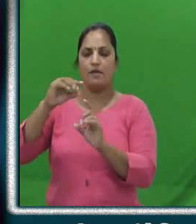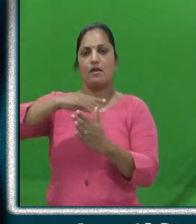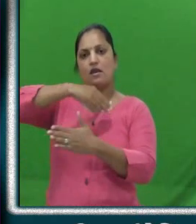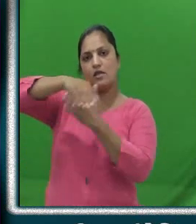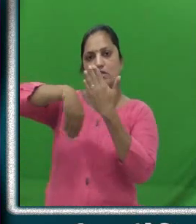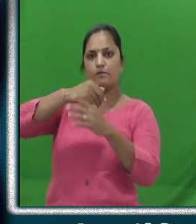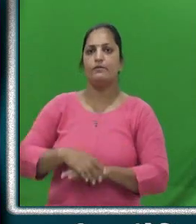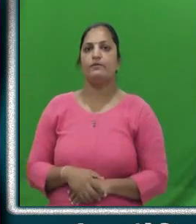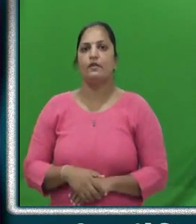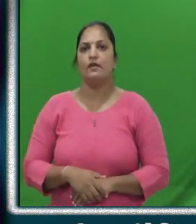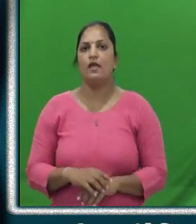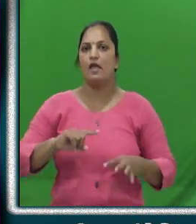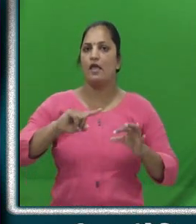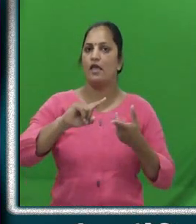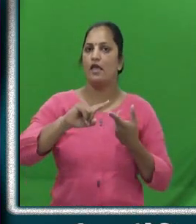संबंध